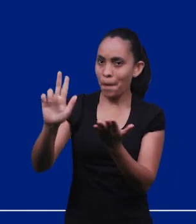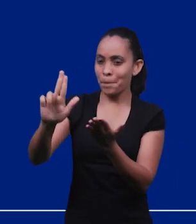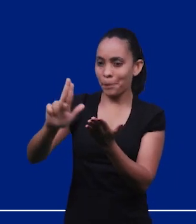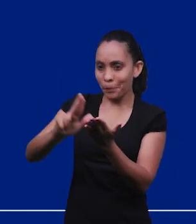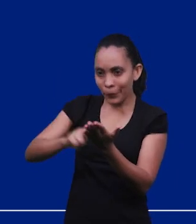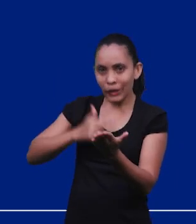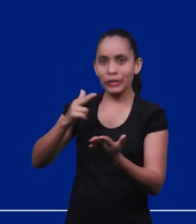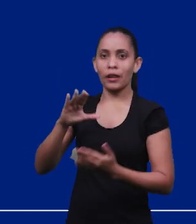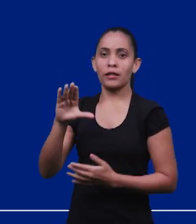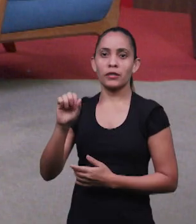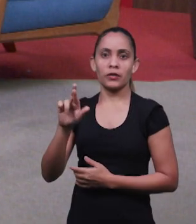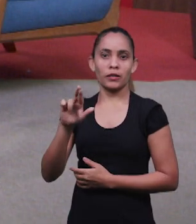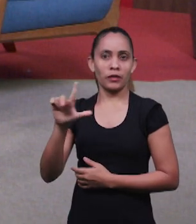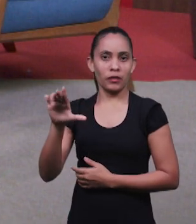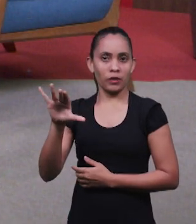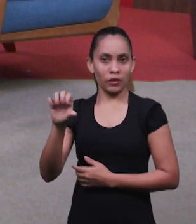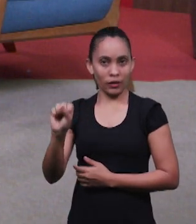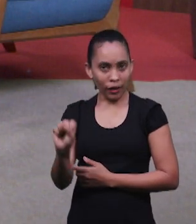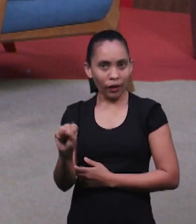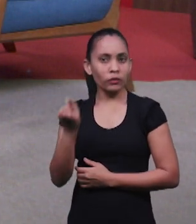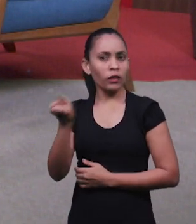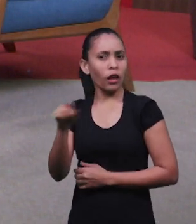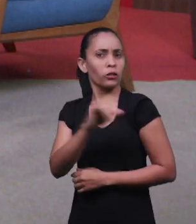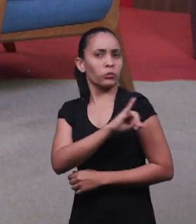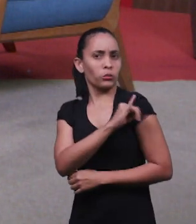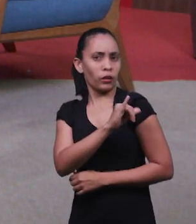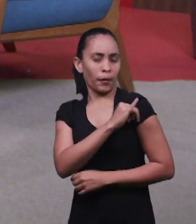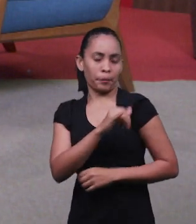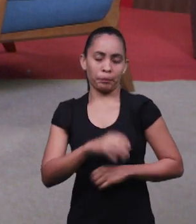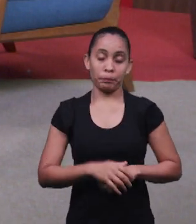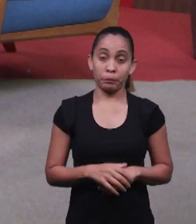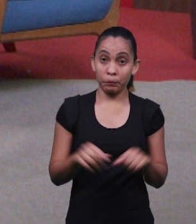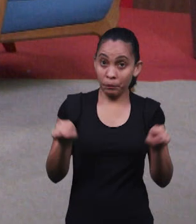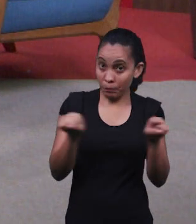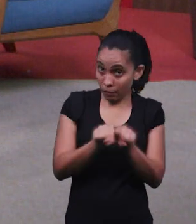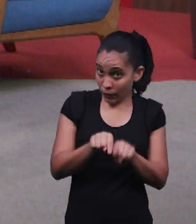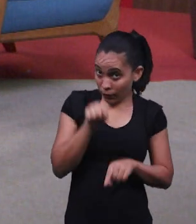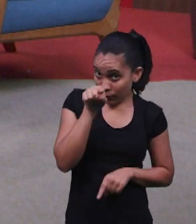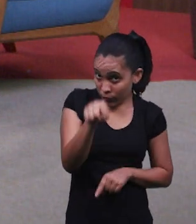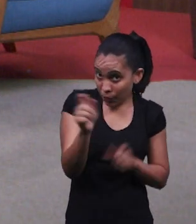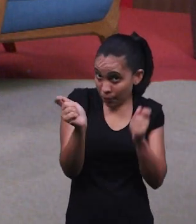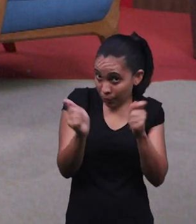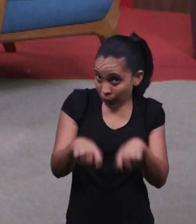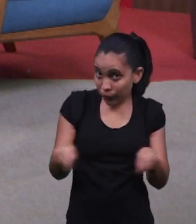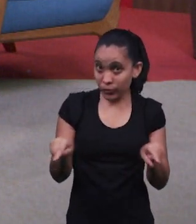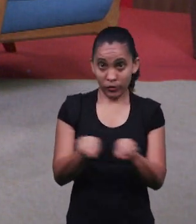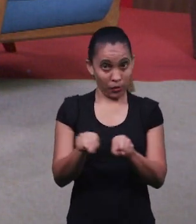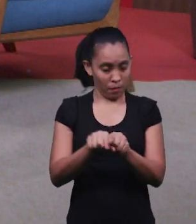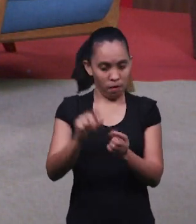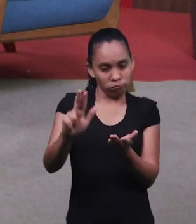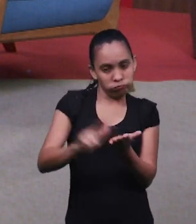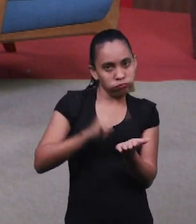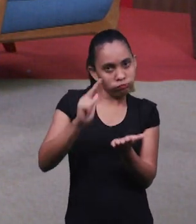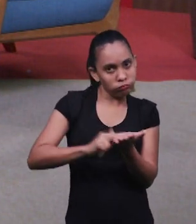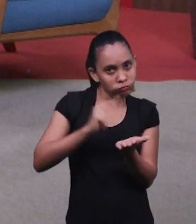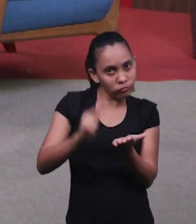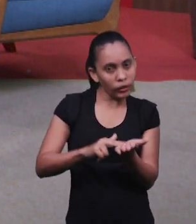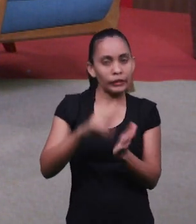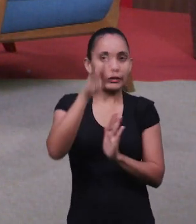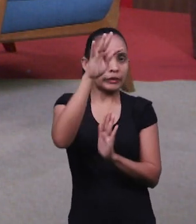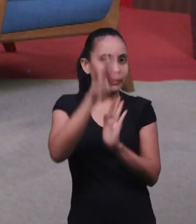Message envoyé par Carlos Roberto Lopez au Rio de Janeiro. Et aussi, vous pouvez, en plus